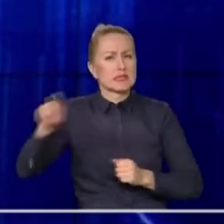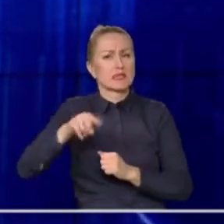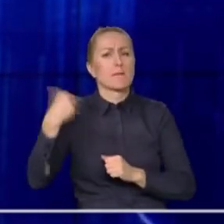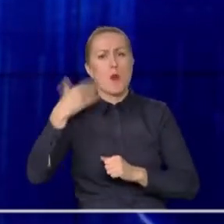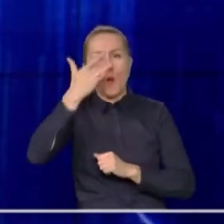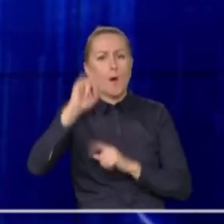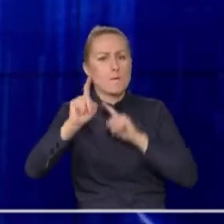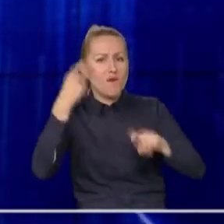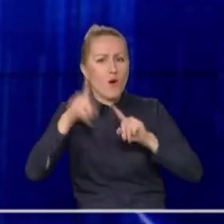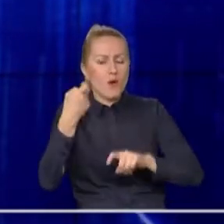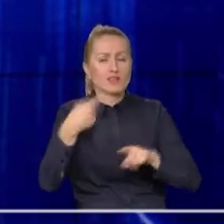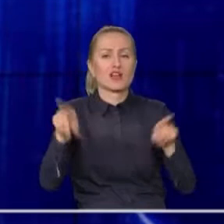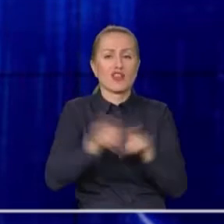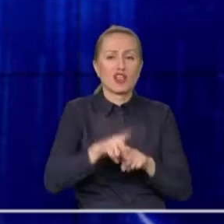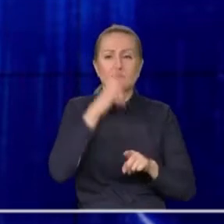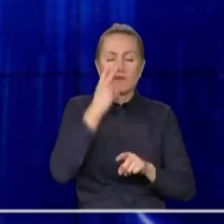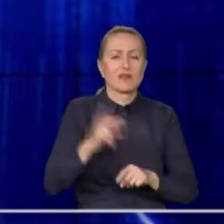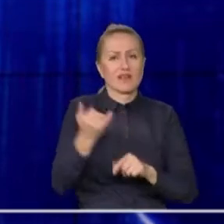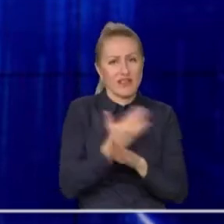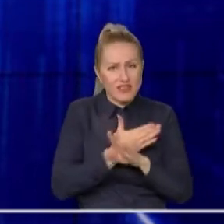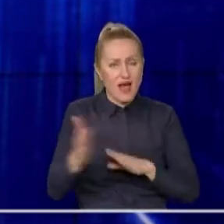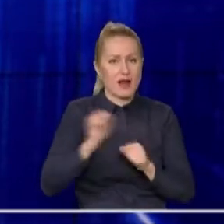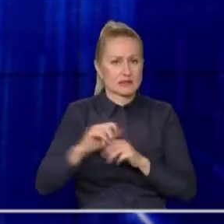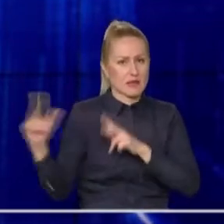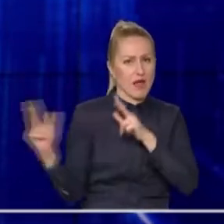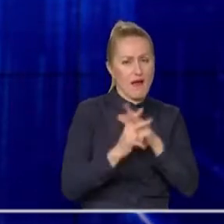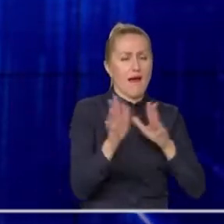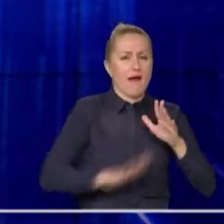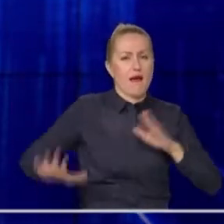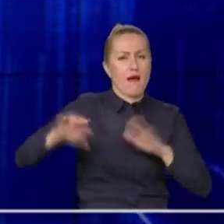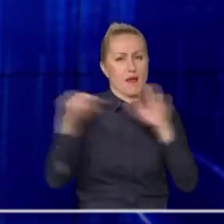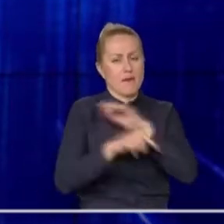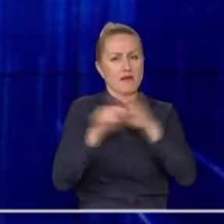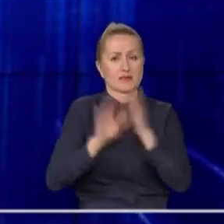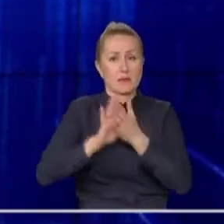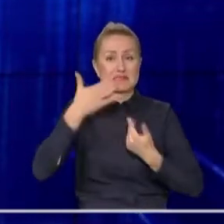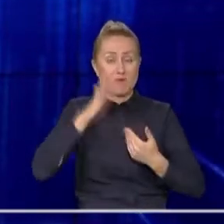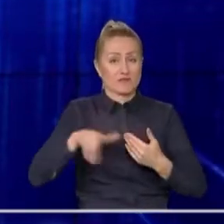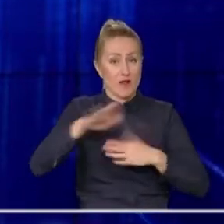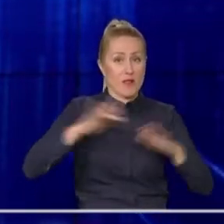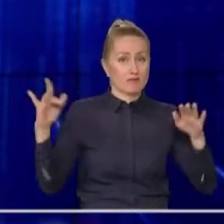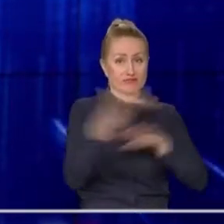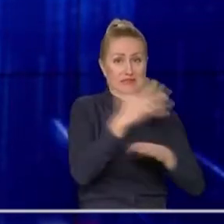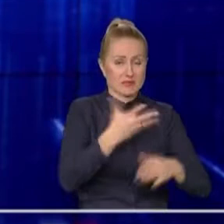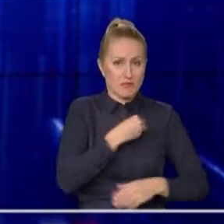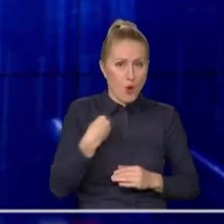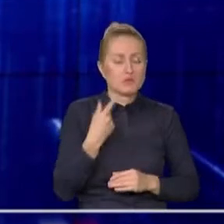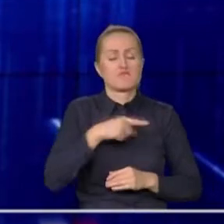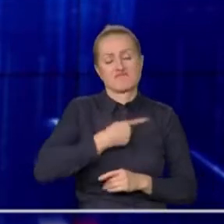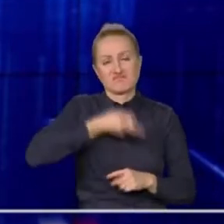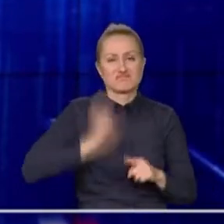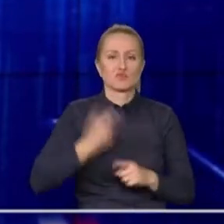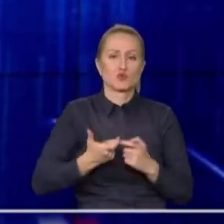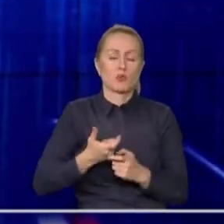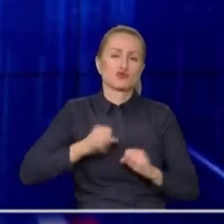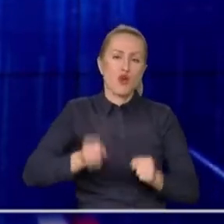strony białoruskich służb, jak i dalej trwa napór nielegalnych migrantów na granicę naszego kraju. Musimy podejmować działania